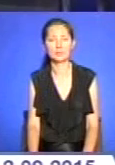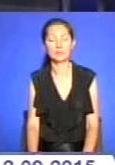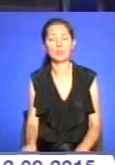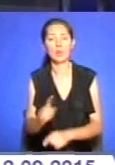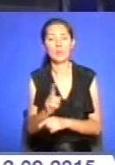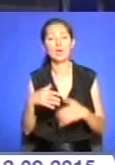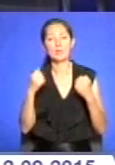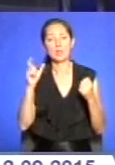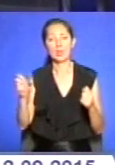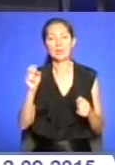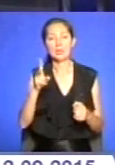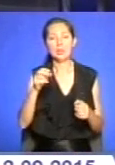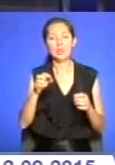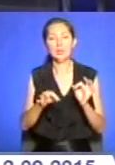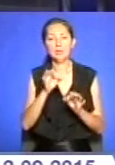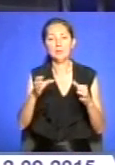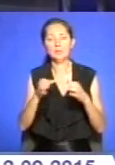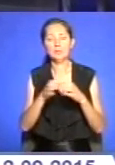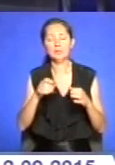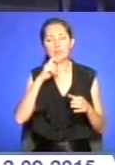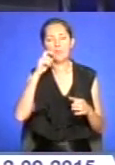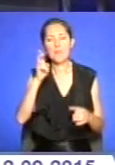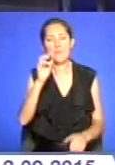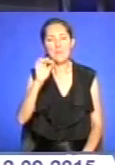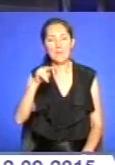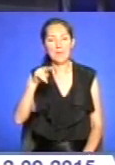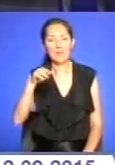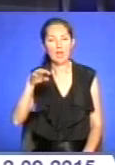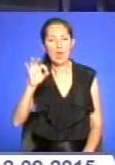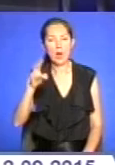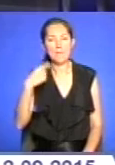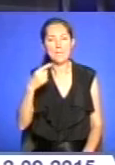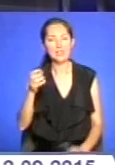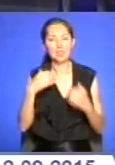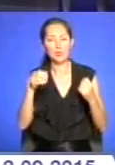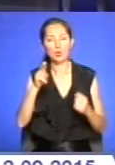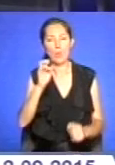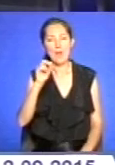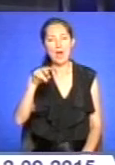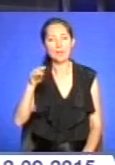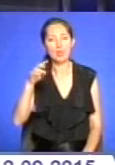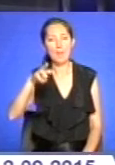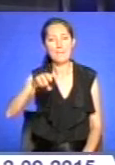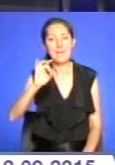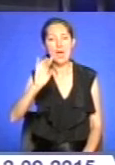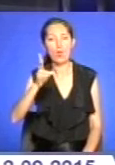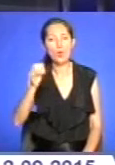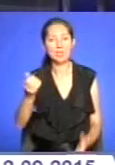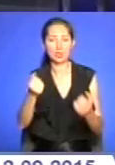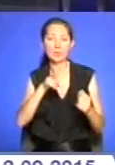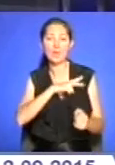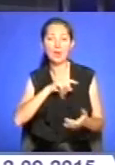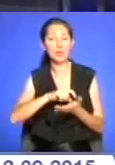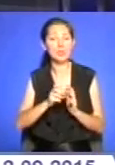Тернопільська спортсменка, член збірної команди України з біатлону, майстер спорту з біатлону Анастасія Меркушина отримала премію Кабінету міністрів